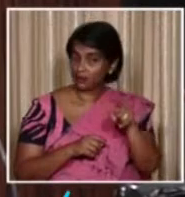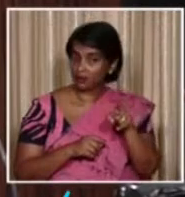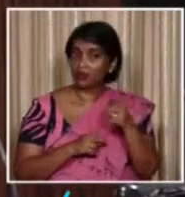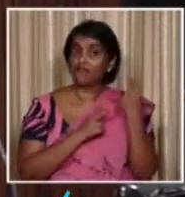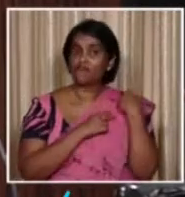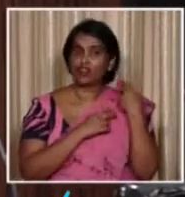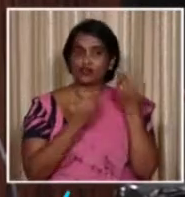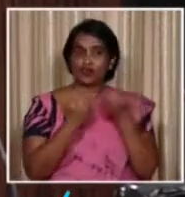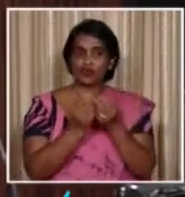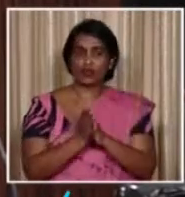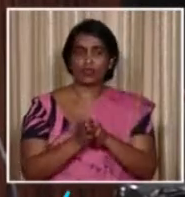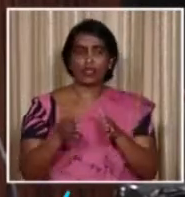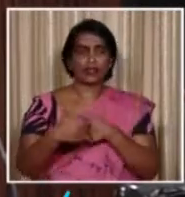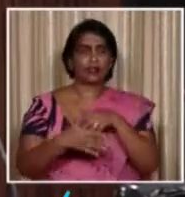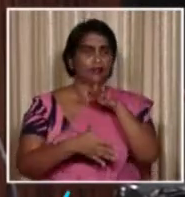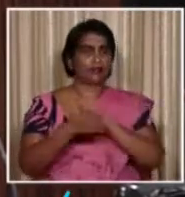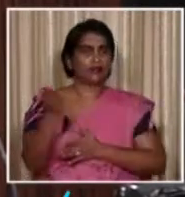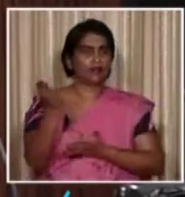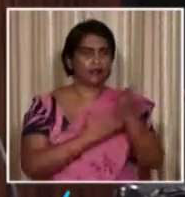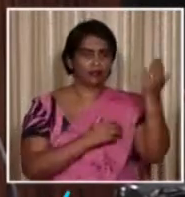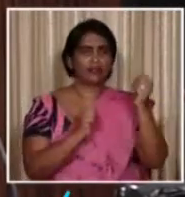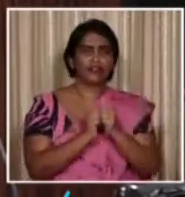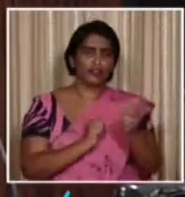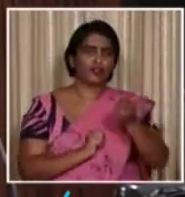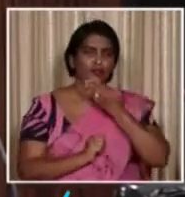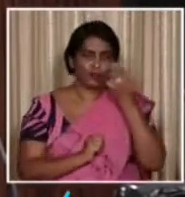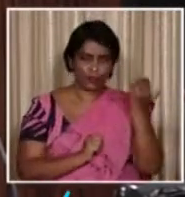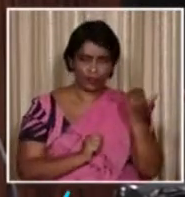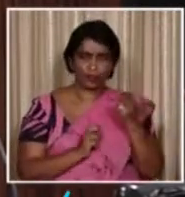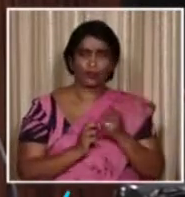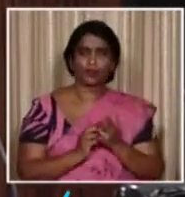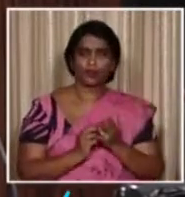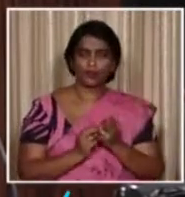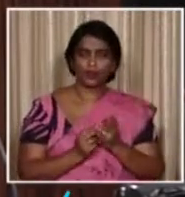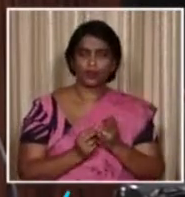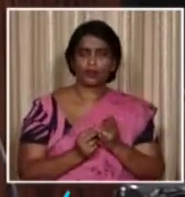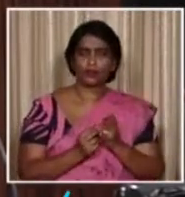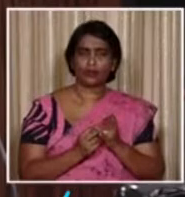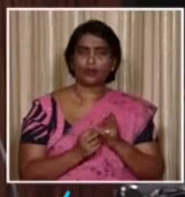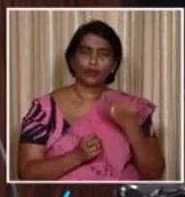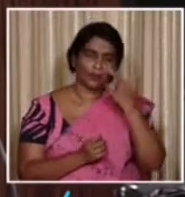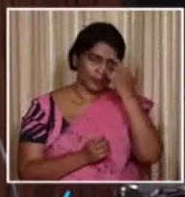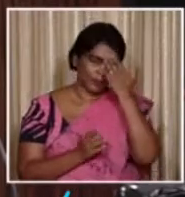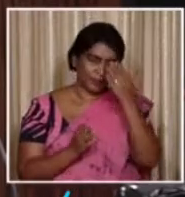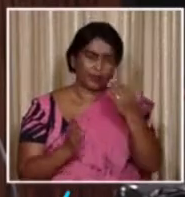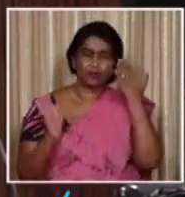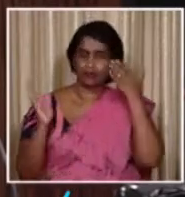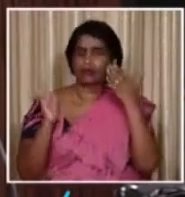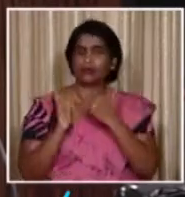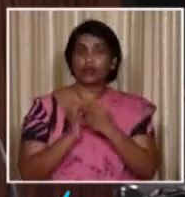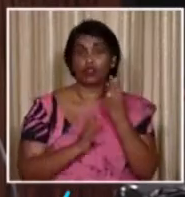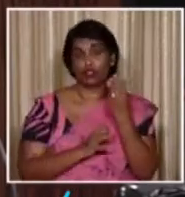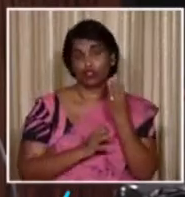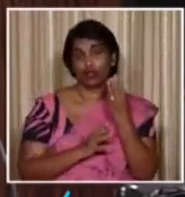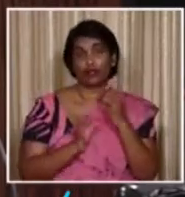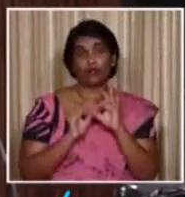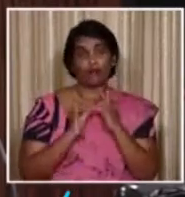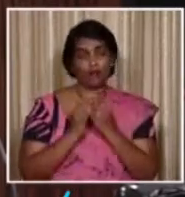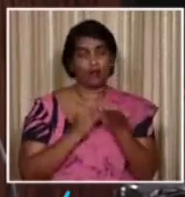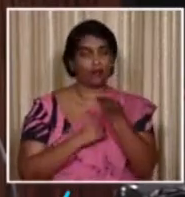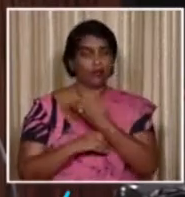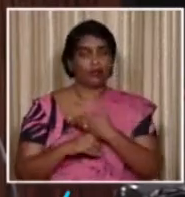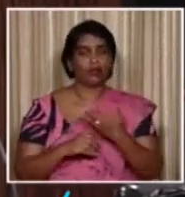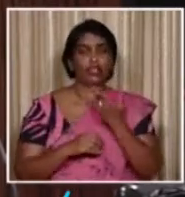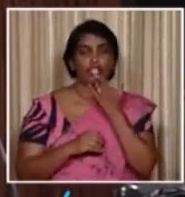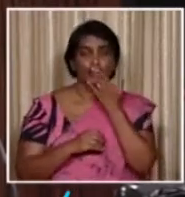තමයි මේක තියෙන්නේ මේක කැබිනට් පේපර් එකක් දාලා කරන්න පුළුවන් වැඩක් ගරු අග්‍රාමාත්‍යතුමනි ඒ නිසා සානුකම්පිත අවධානය යොමු කරන්න 3000ක පවුල් වල